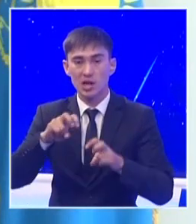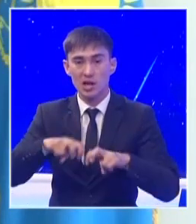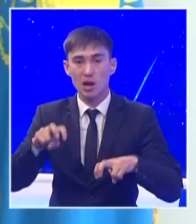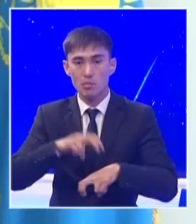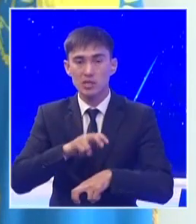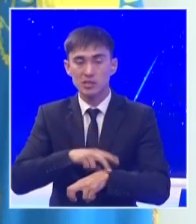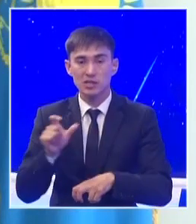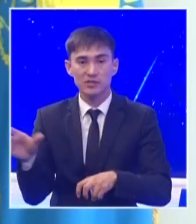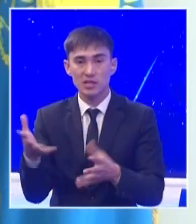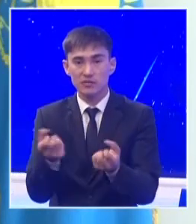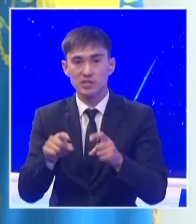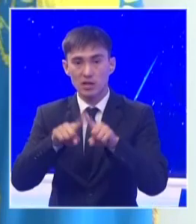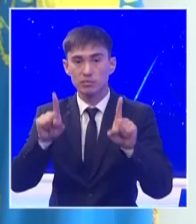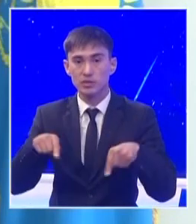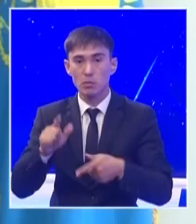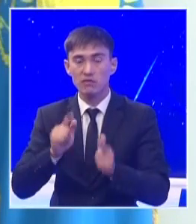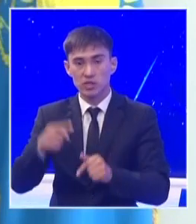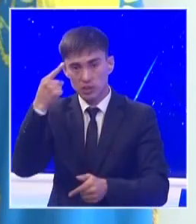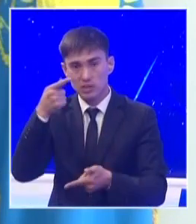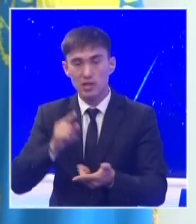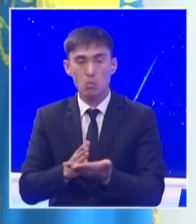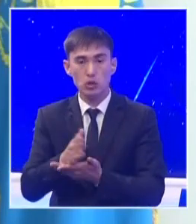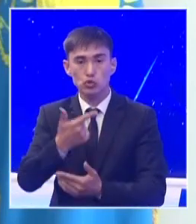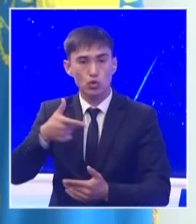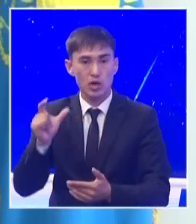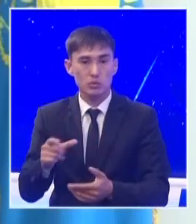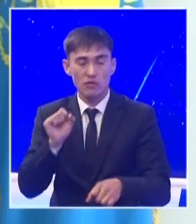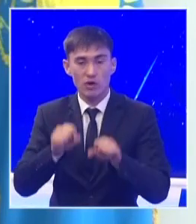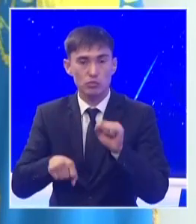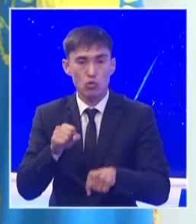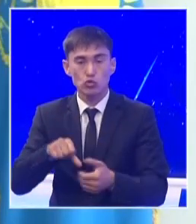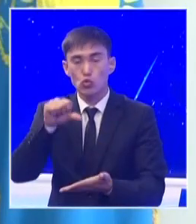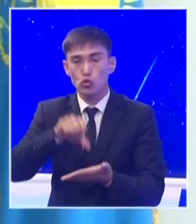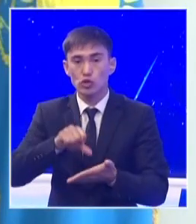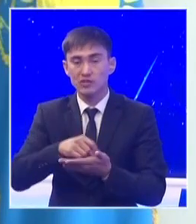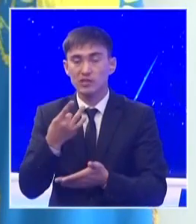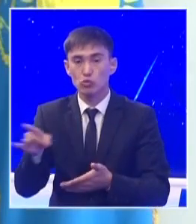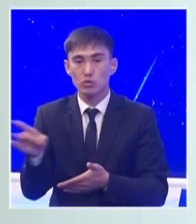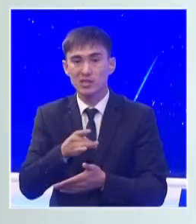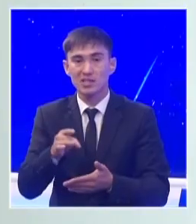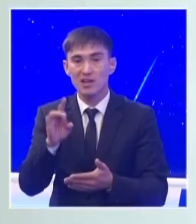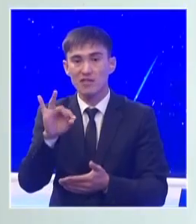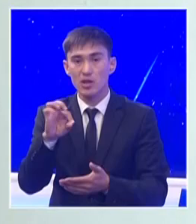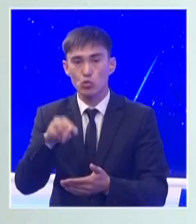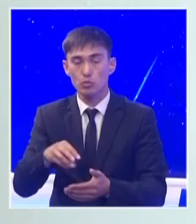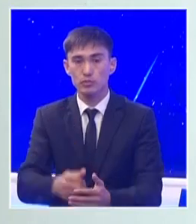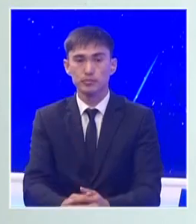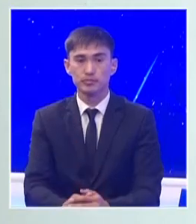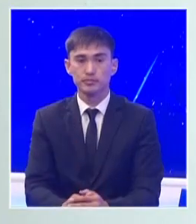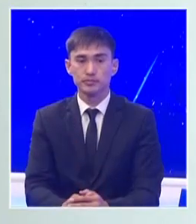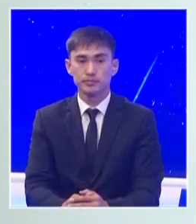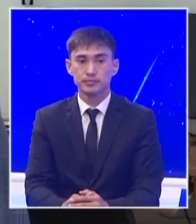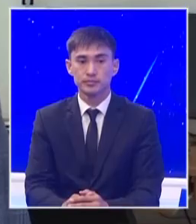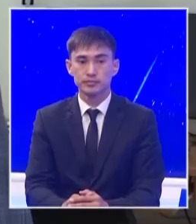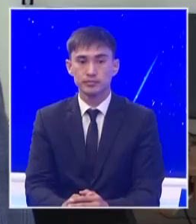они получили сертификаты, подтверждающие знания, политическую грамотность и возможность участвовать в республиканском референдуме.